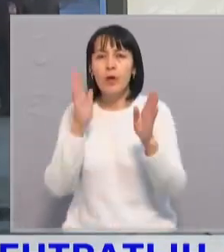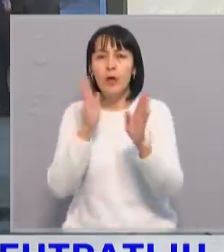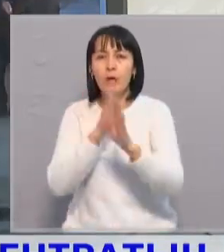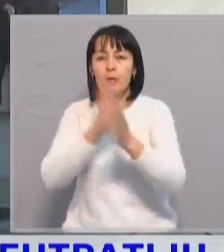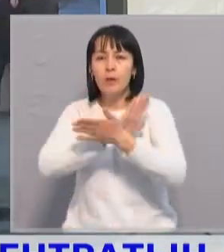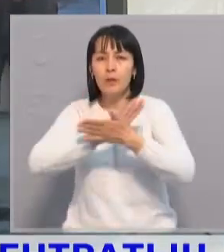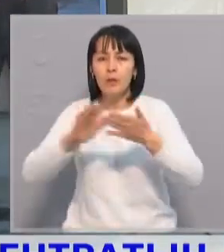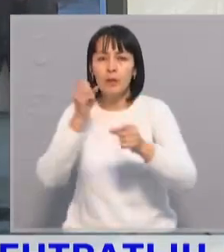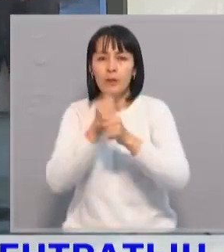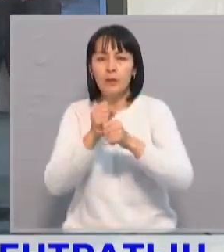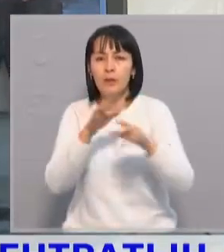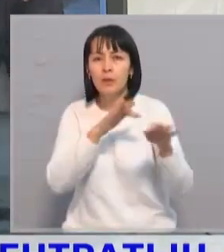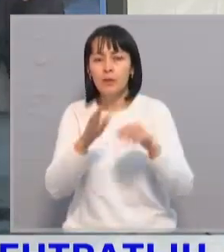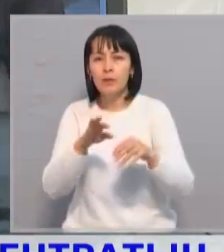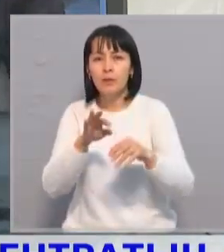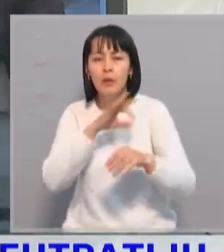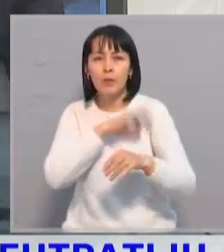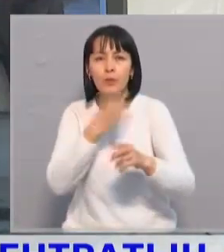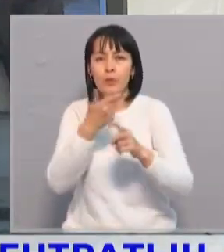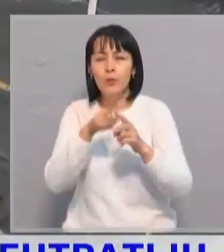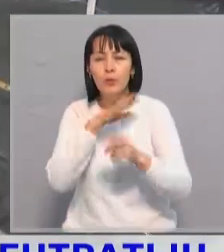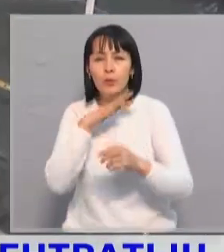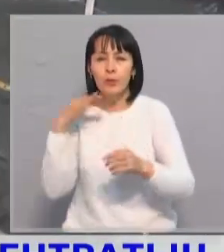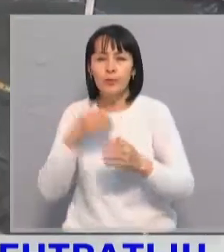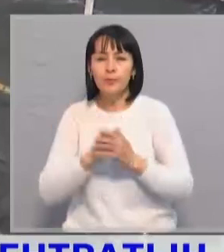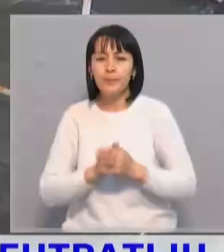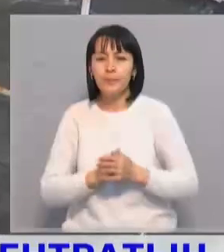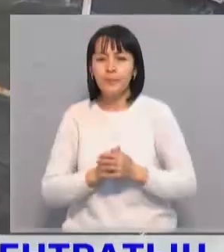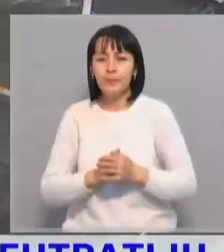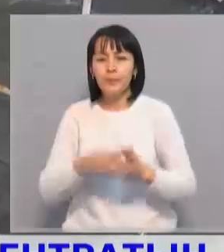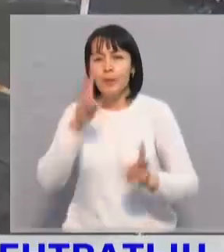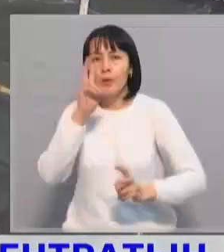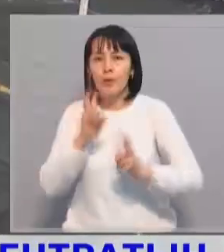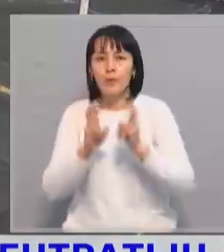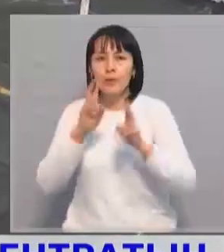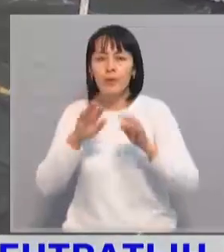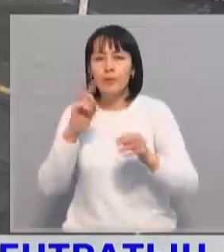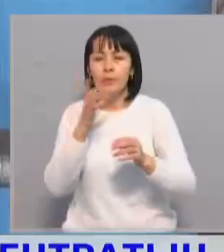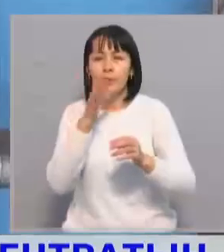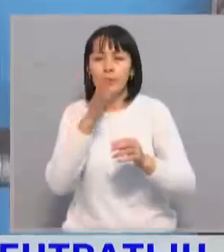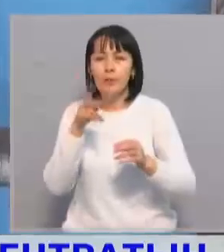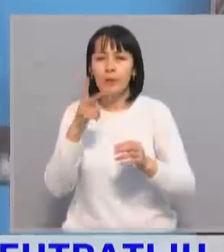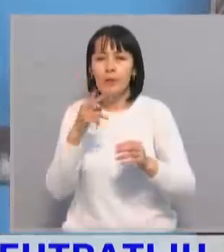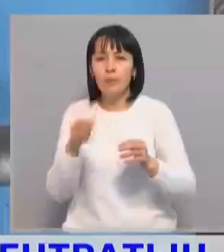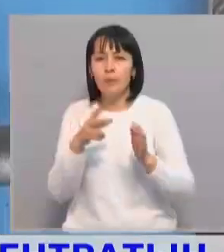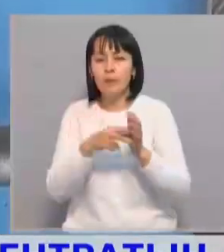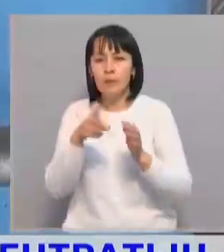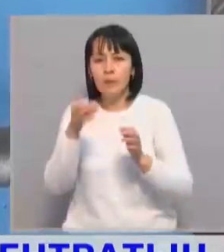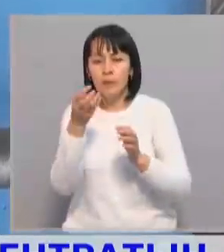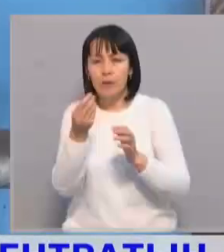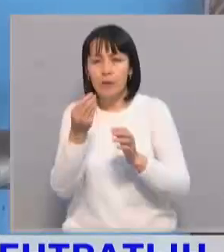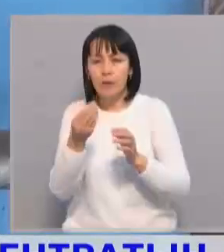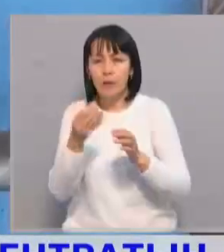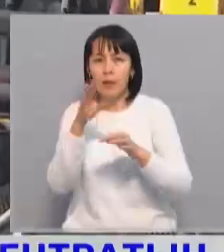тазартуына істеліп жатқан іс-шара. Бұның пайдасы өте зор. Өндіріс ошағының бірінші кезеңіне 2,8 миллиард